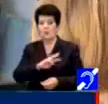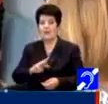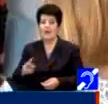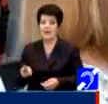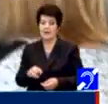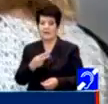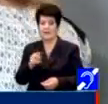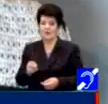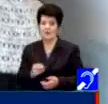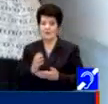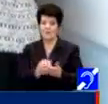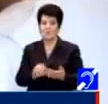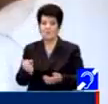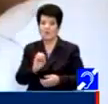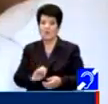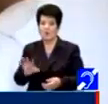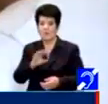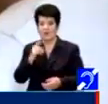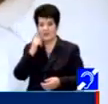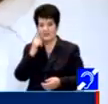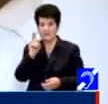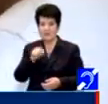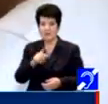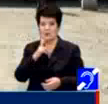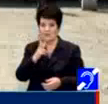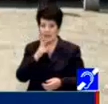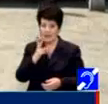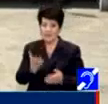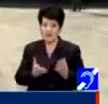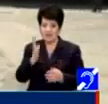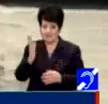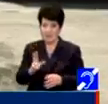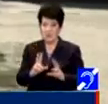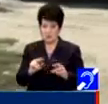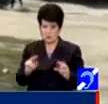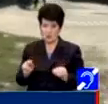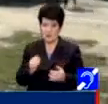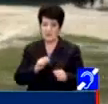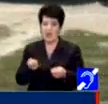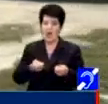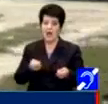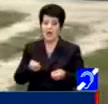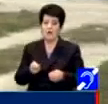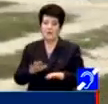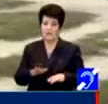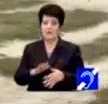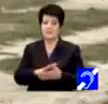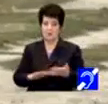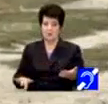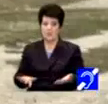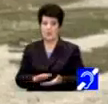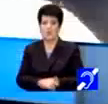este finanțat din fonduri europene. A fost gândit inițial pentru 3 ani, dar dacă va avea succes, autoritățile locale sunt decise să-l continue.